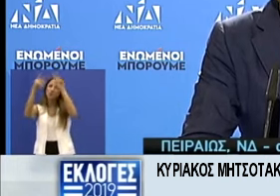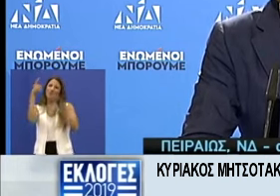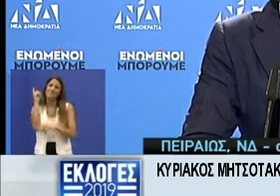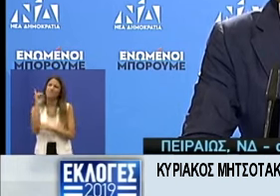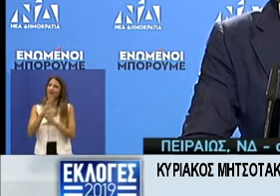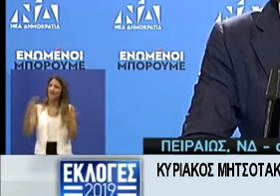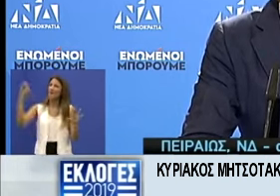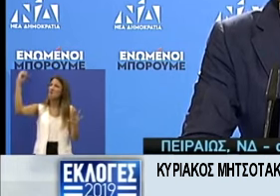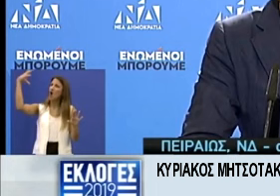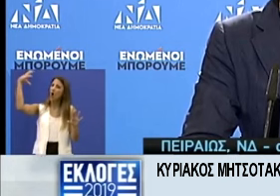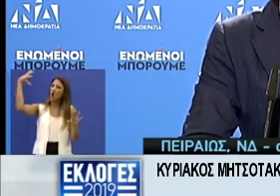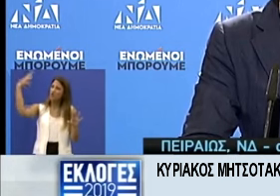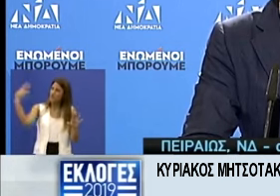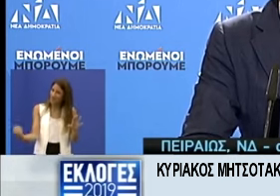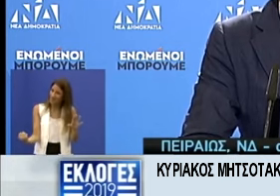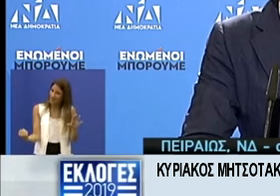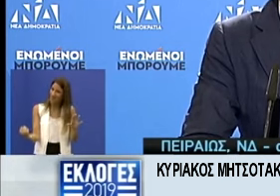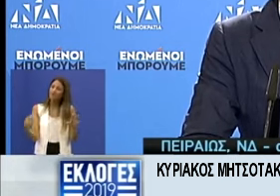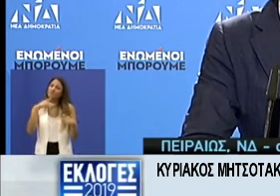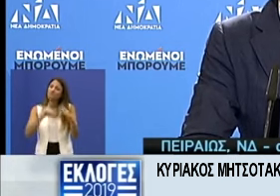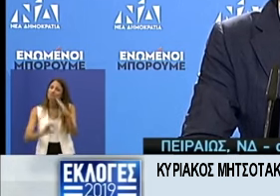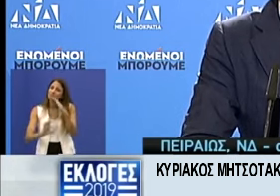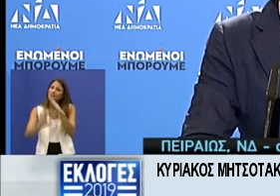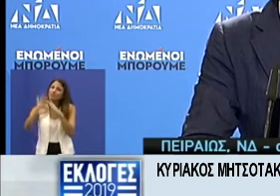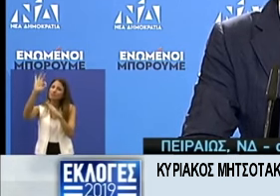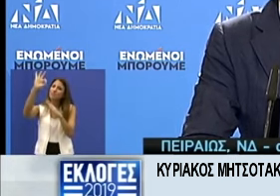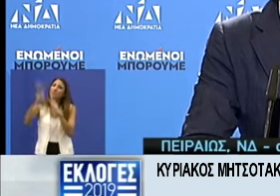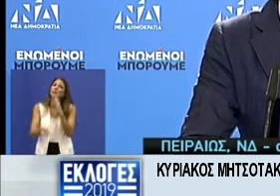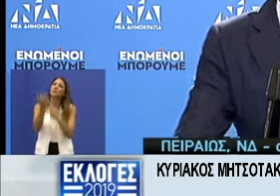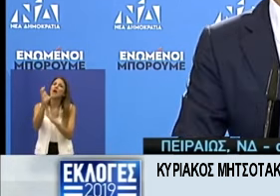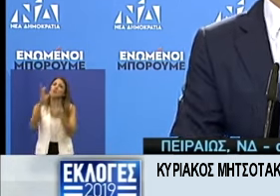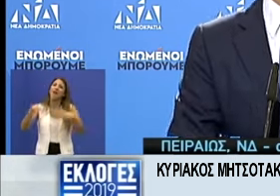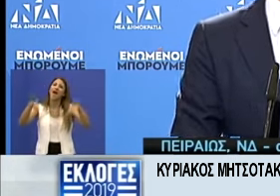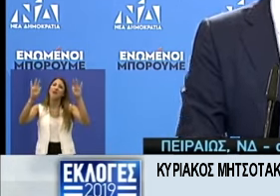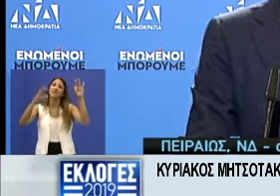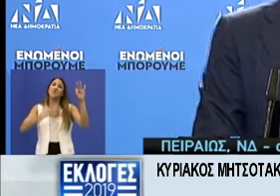και ο ήλιος πιο φωτεινός. Σημερώνει μια νέα μέρα για την πατρίδα μας.